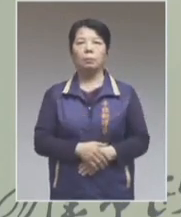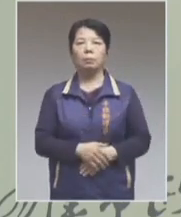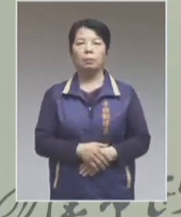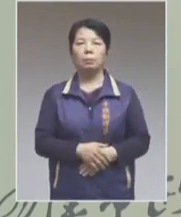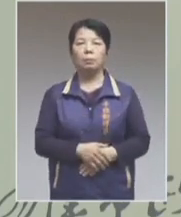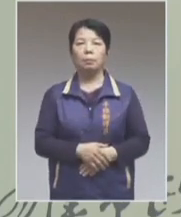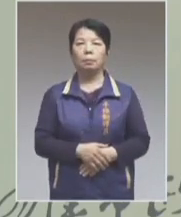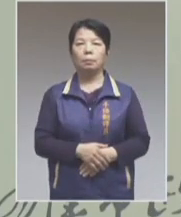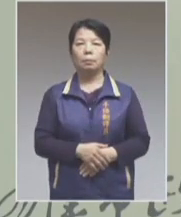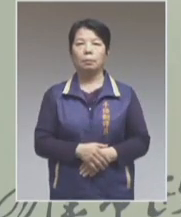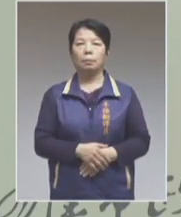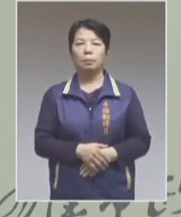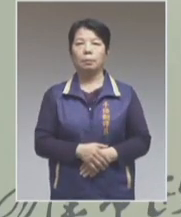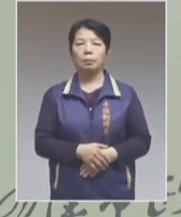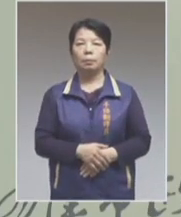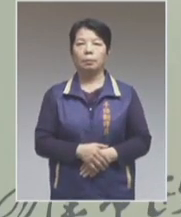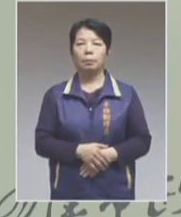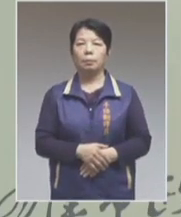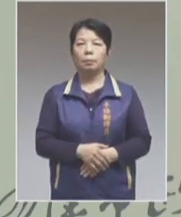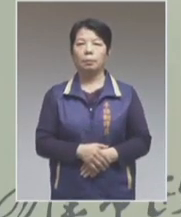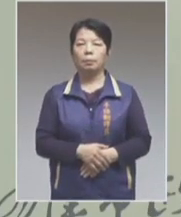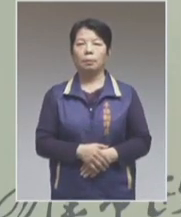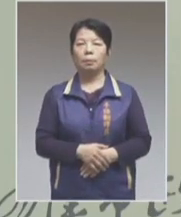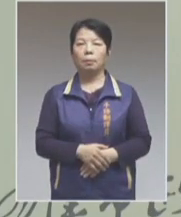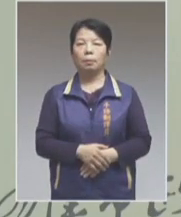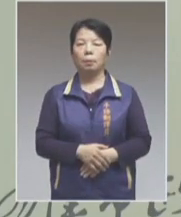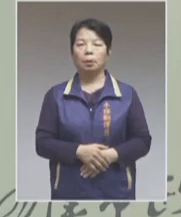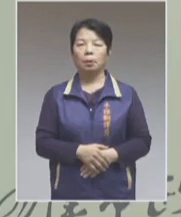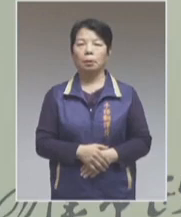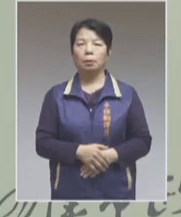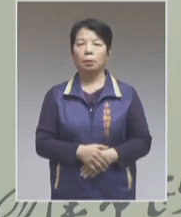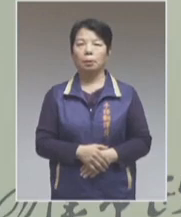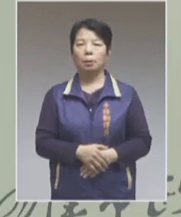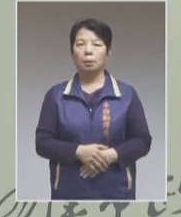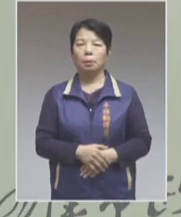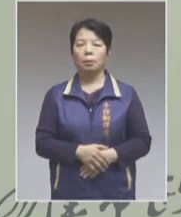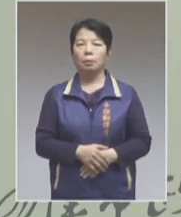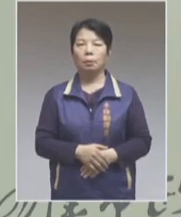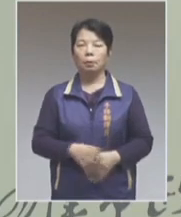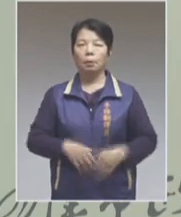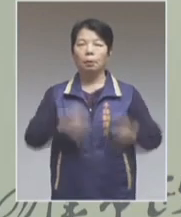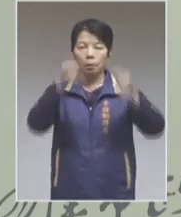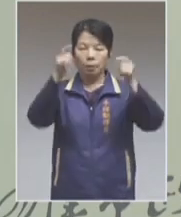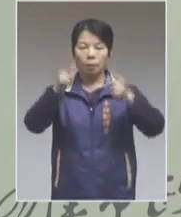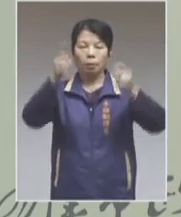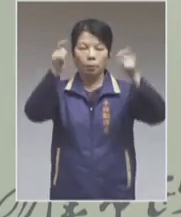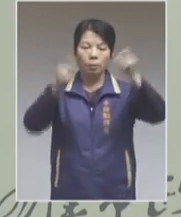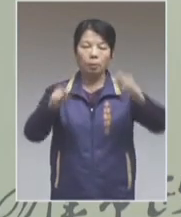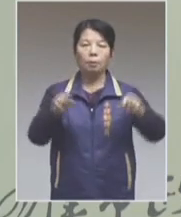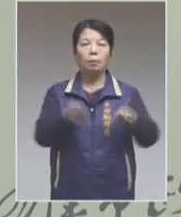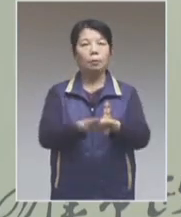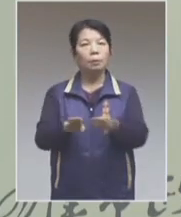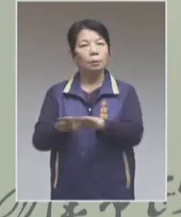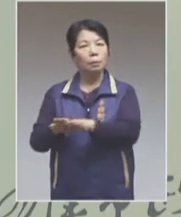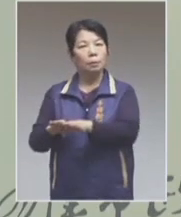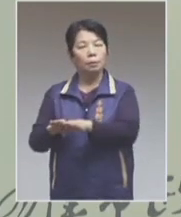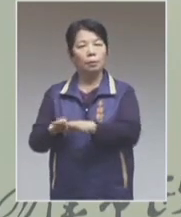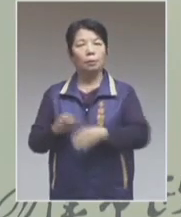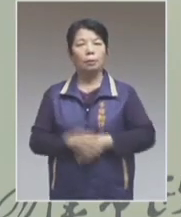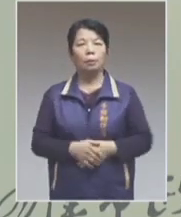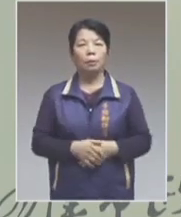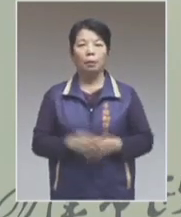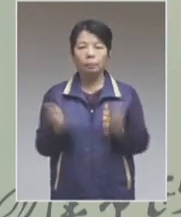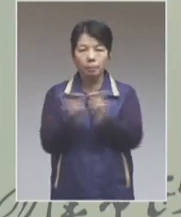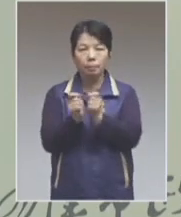那其他的在春假期间我们也马上就会这个春假就会来